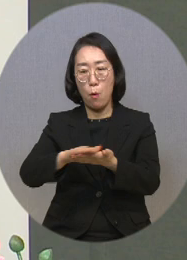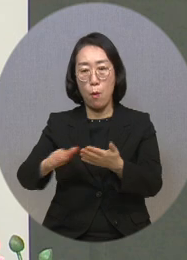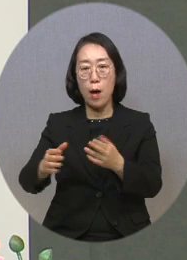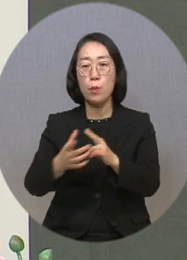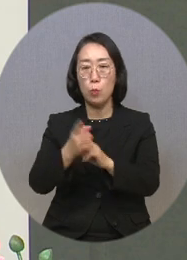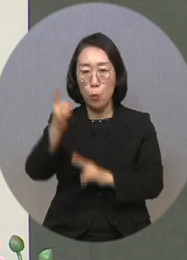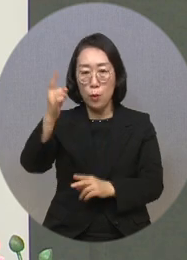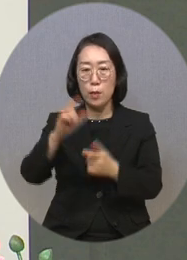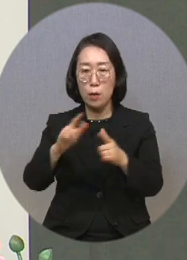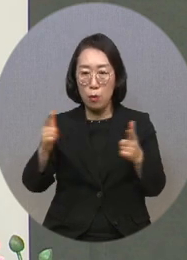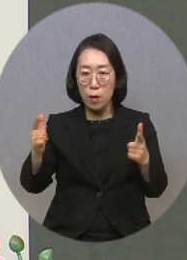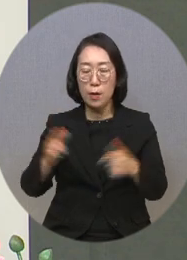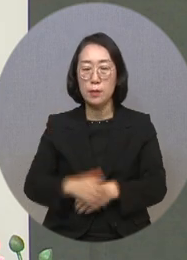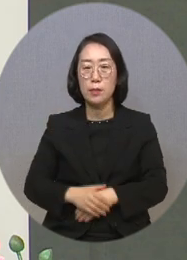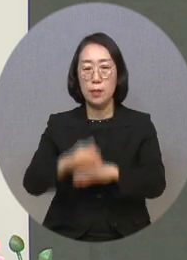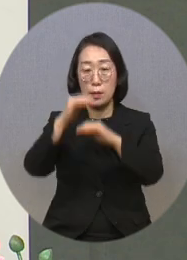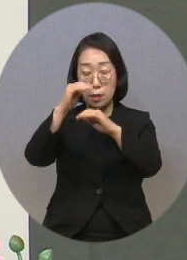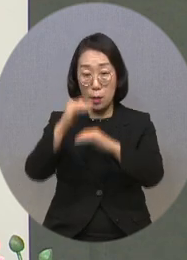가지의 주제를